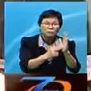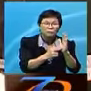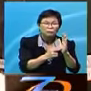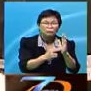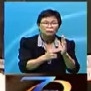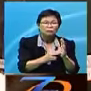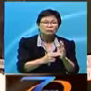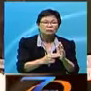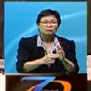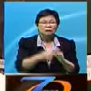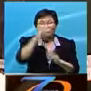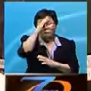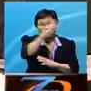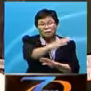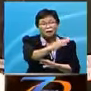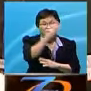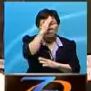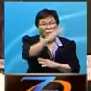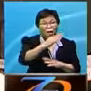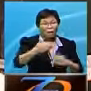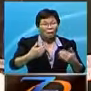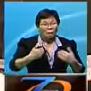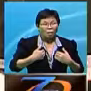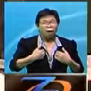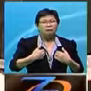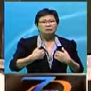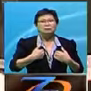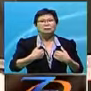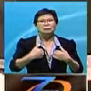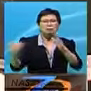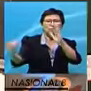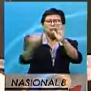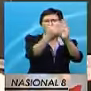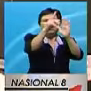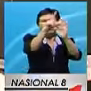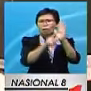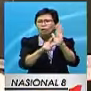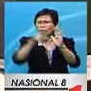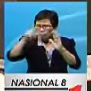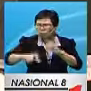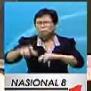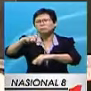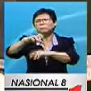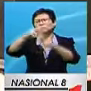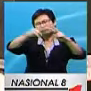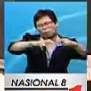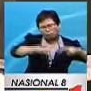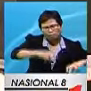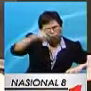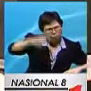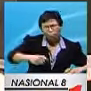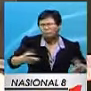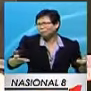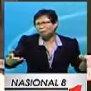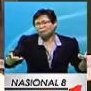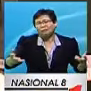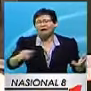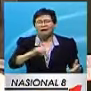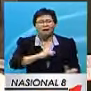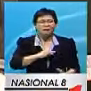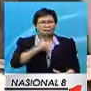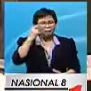there's allegation where you have broken the law, then you have to be investigated. That's all. So I